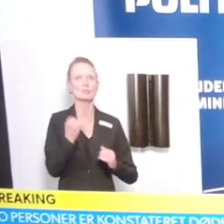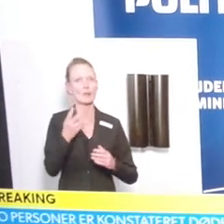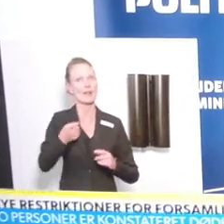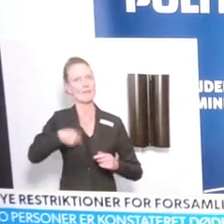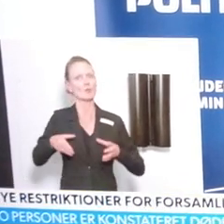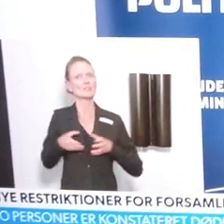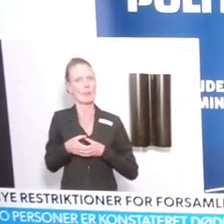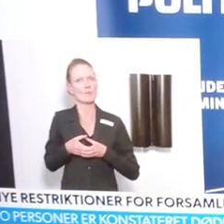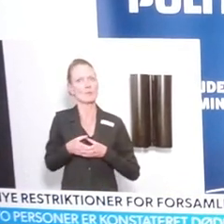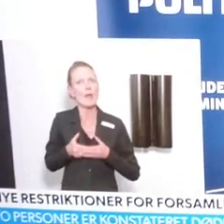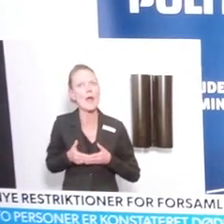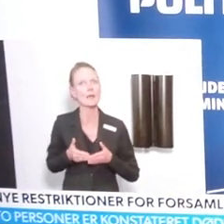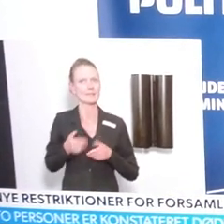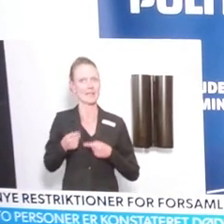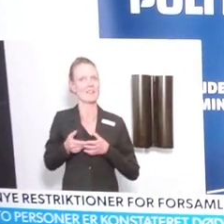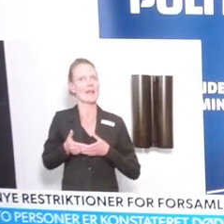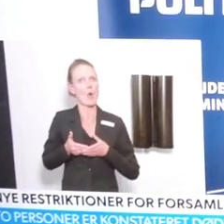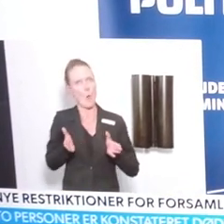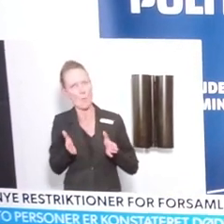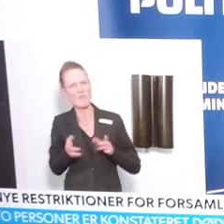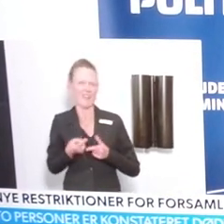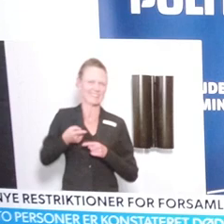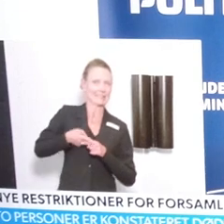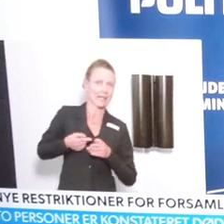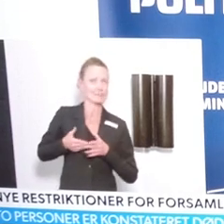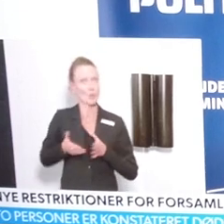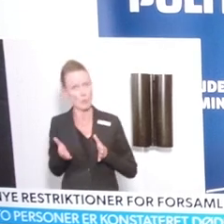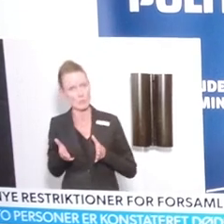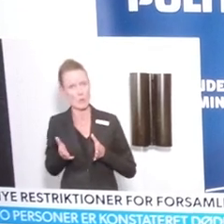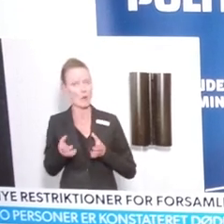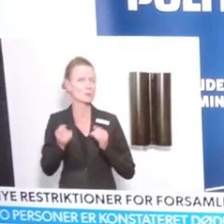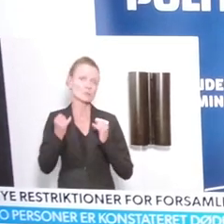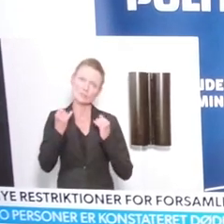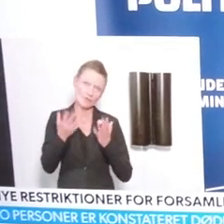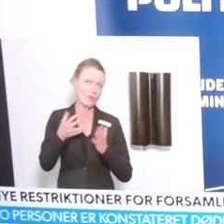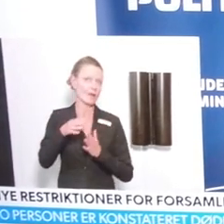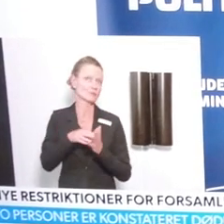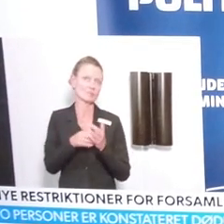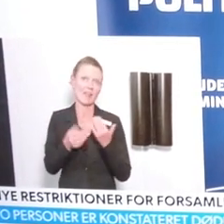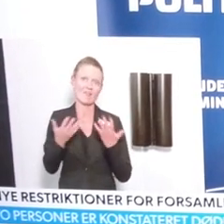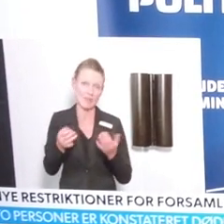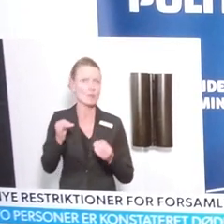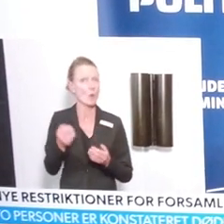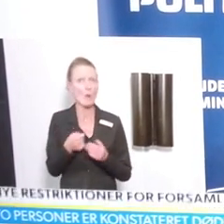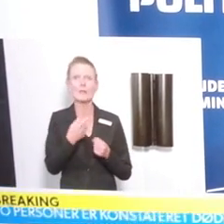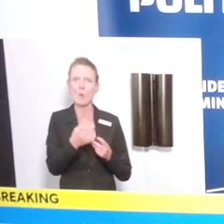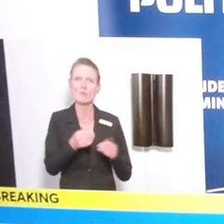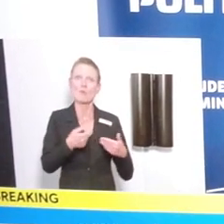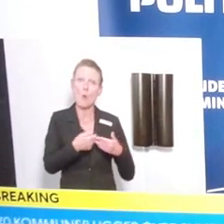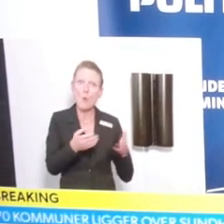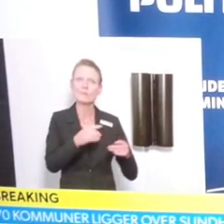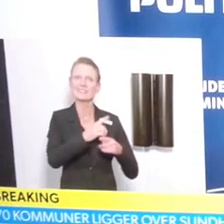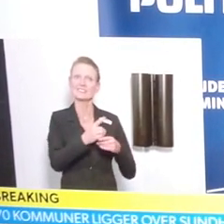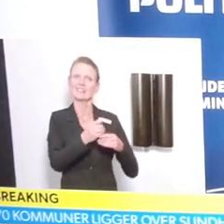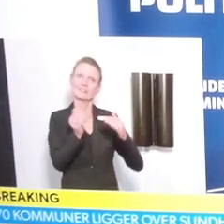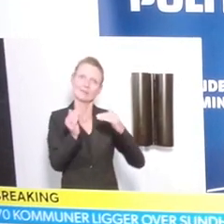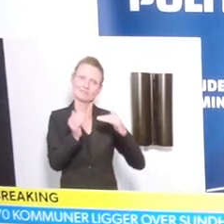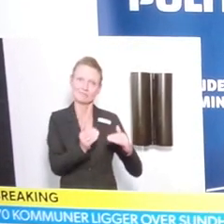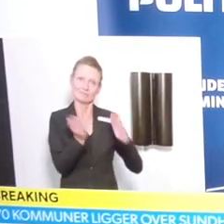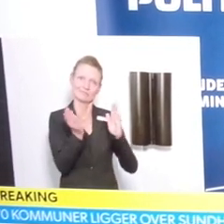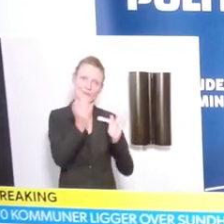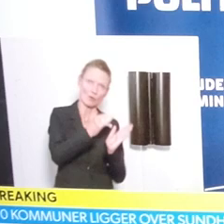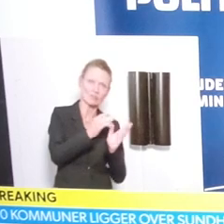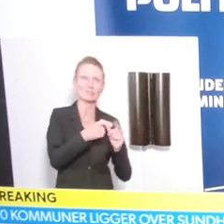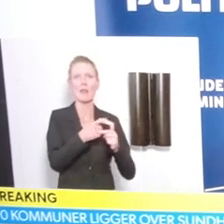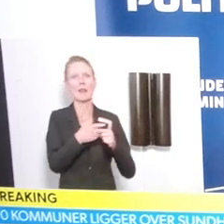er nødt til at indskrænke åbningstider og andet. Og derfor er vi nødt til at gøre det, men det er helt med på, at det er en stor